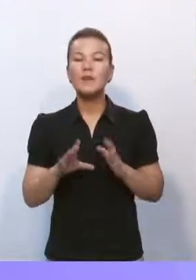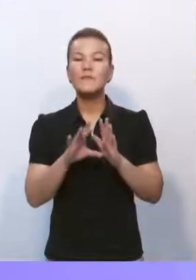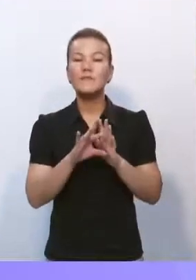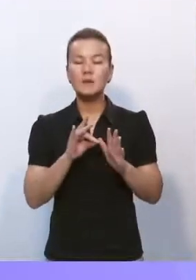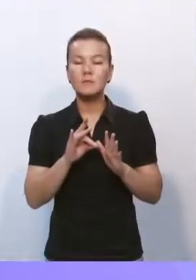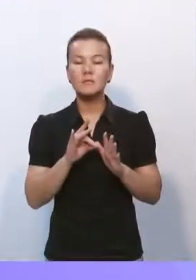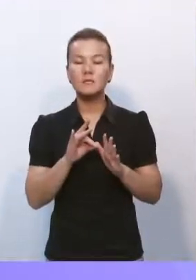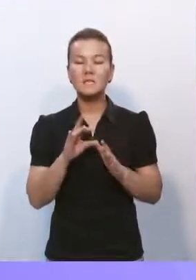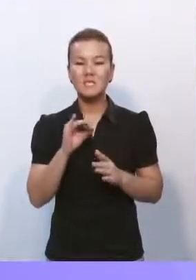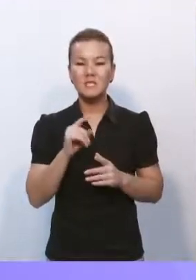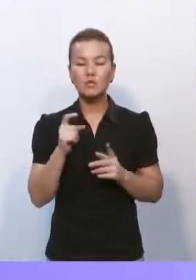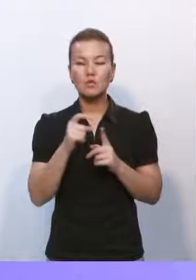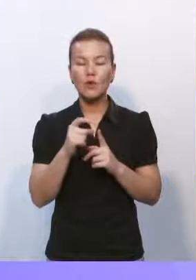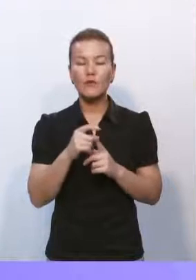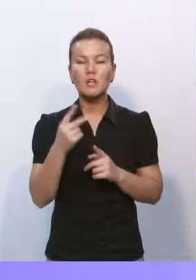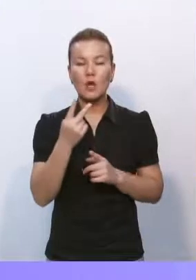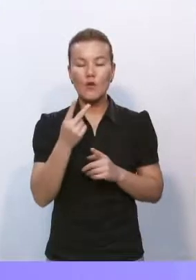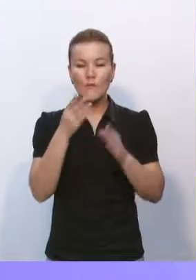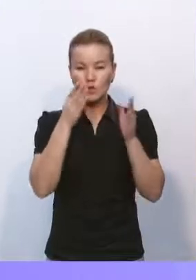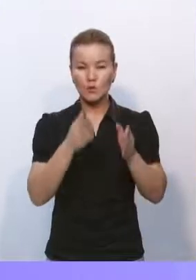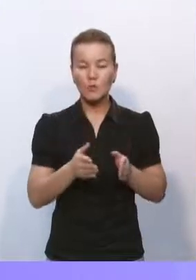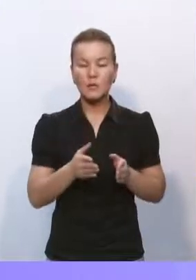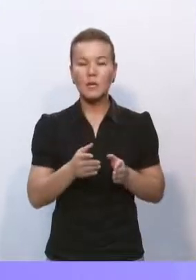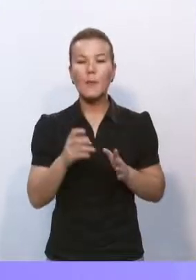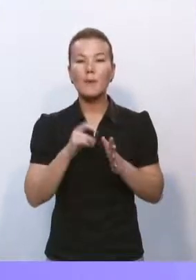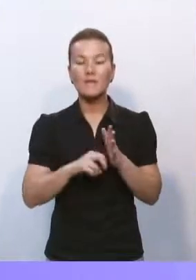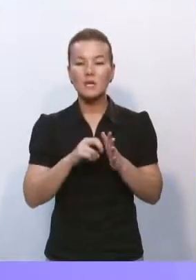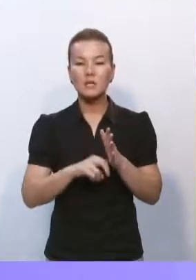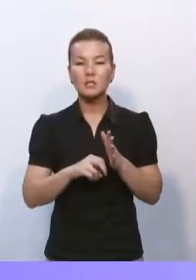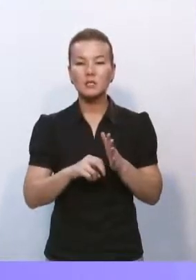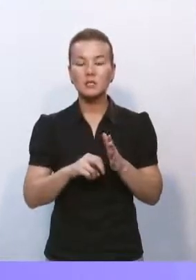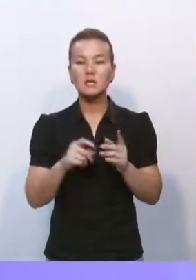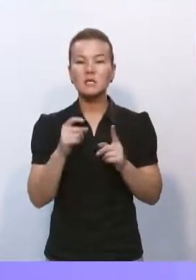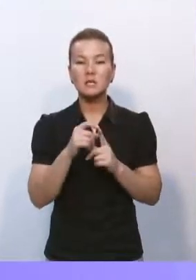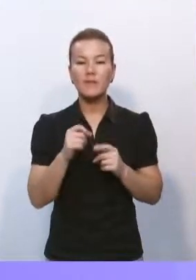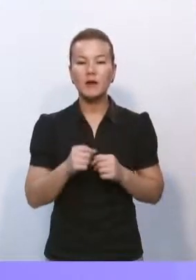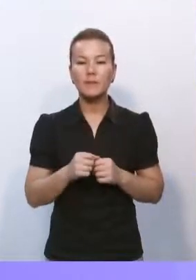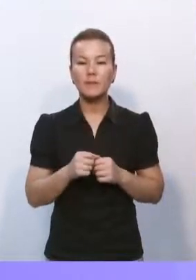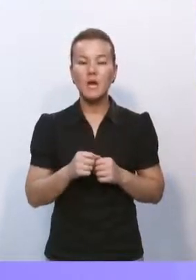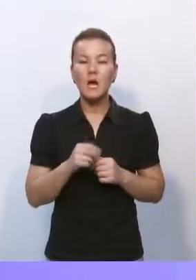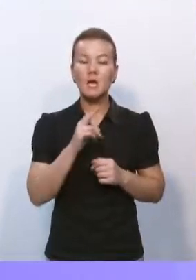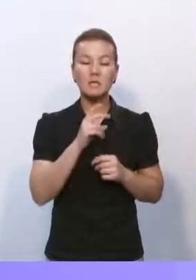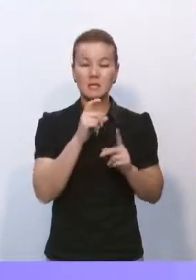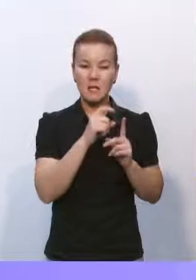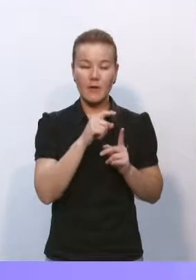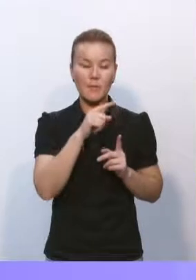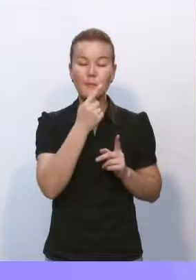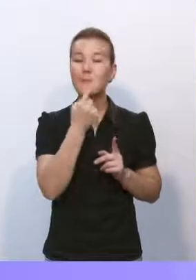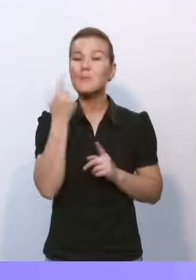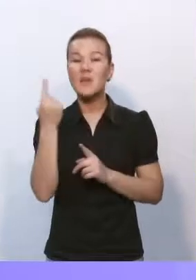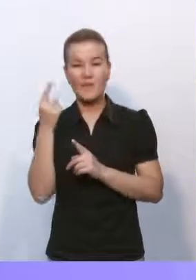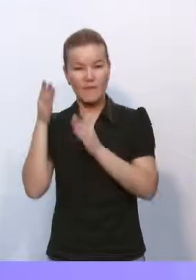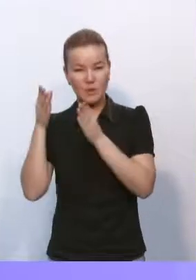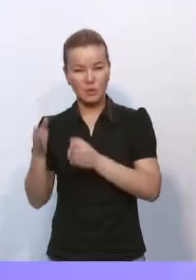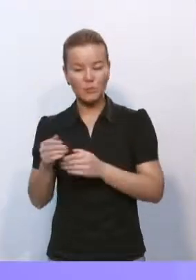Выберите из слов второго столбика проверочные слова к словам первого